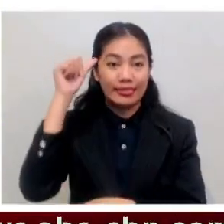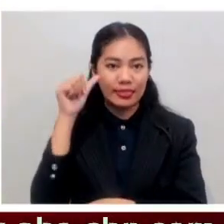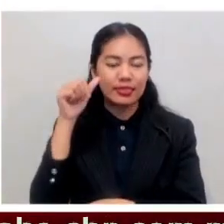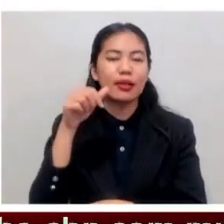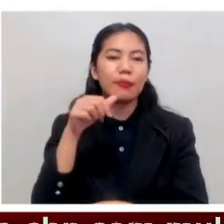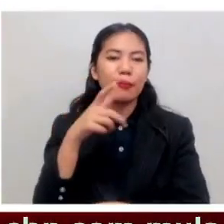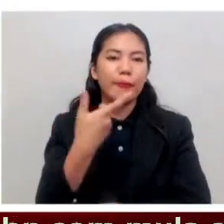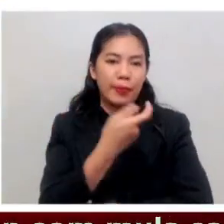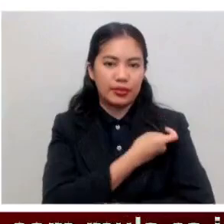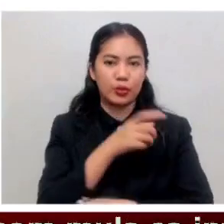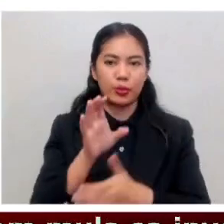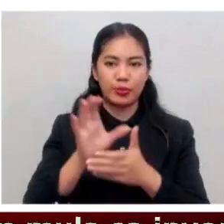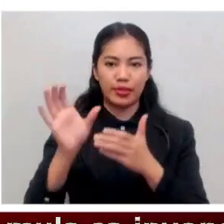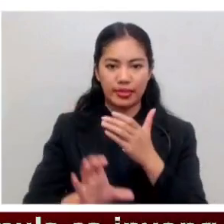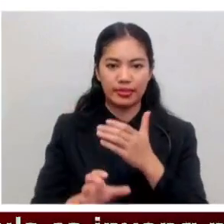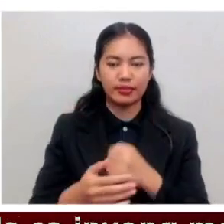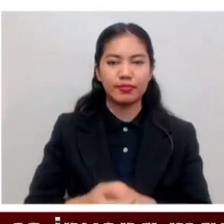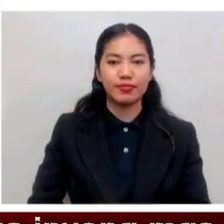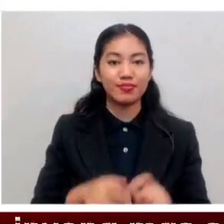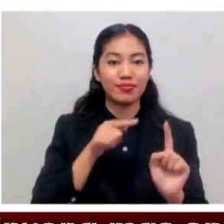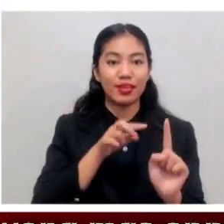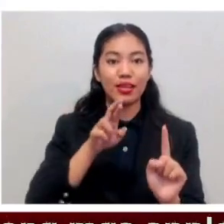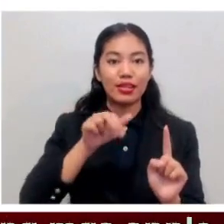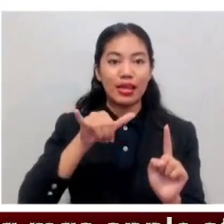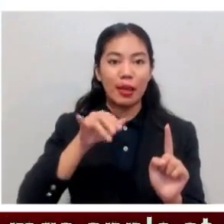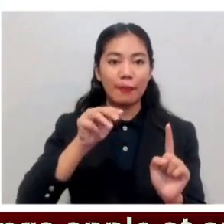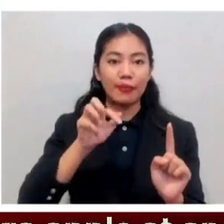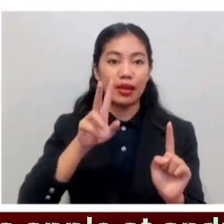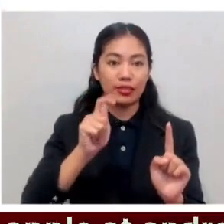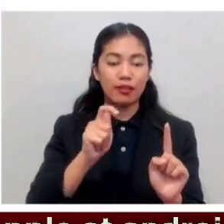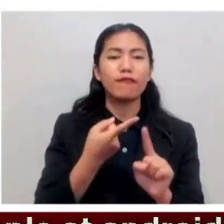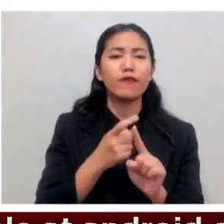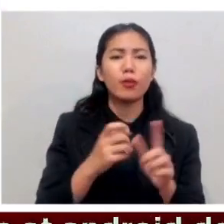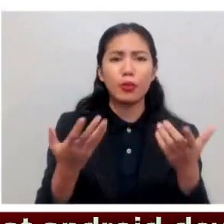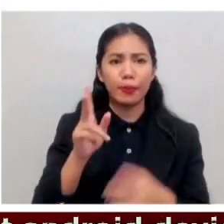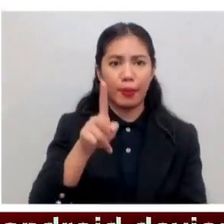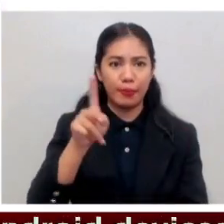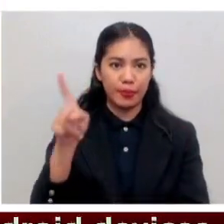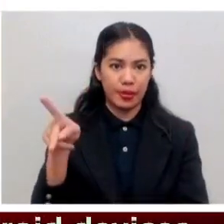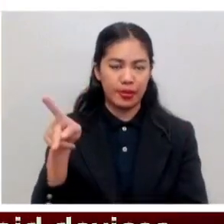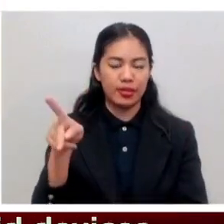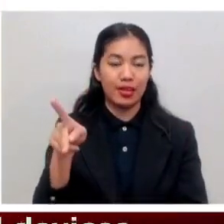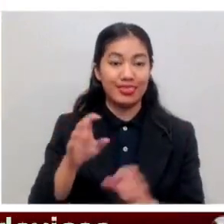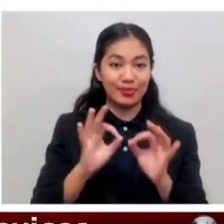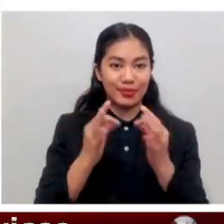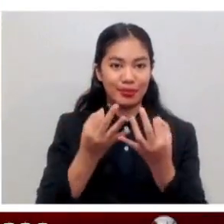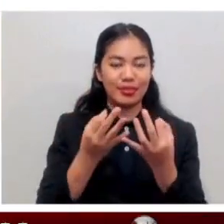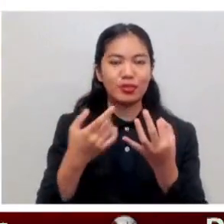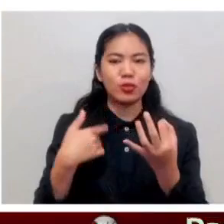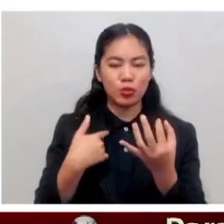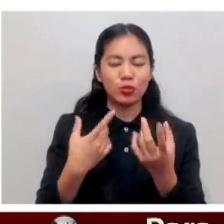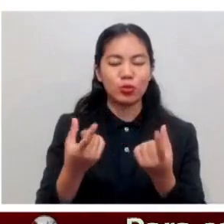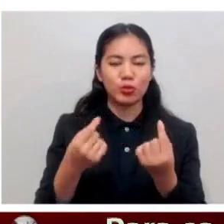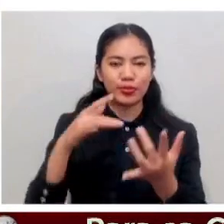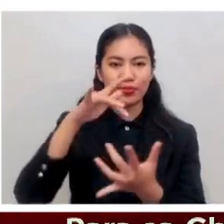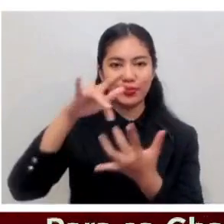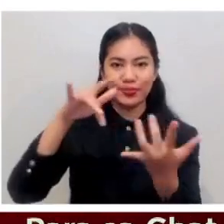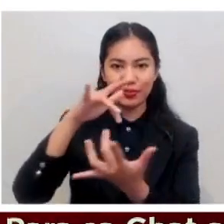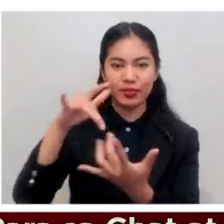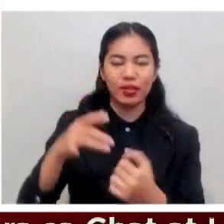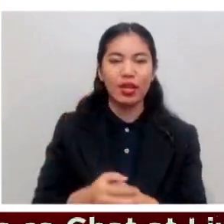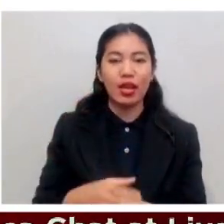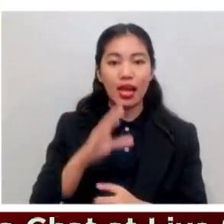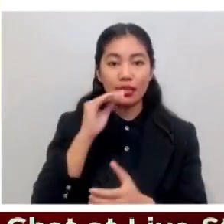Galing pang Pampanga si Ray Mark at ang kanyang pamilya upang ipasyal ang anak na si Luis. Fully vaccinated na sila ng kanyang